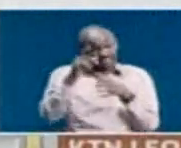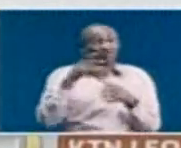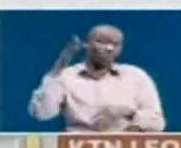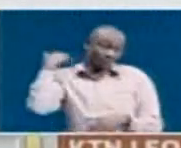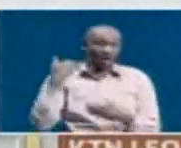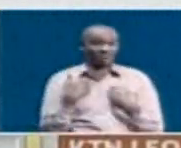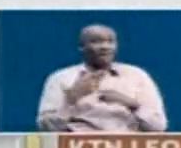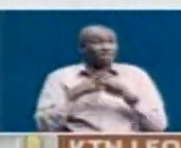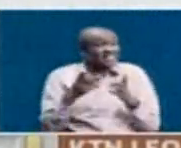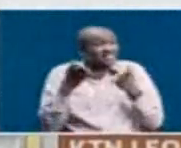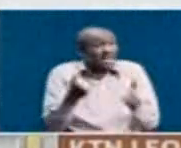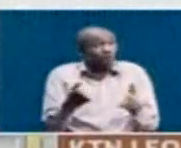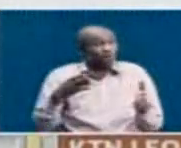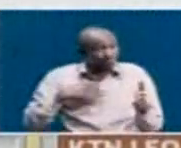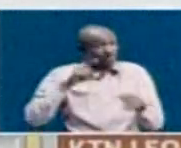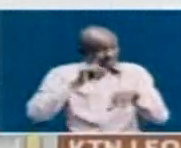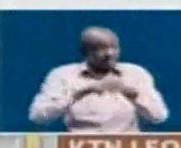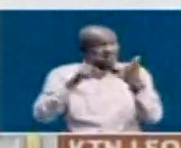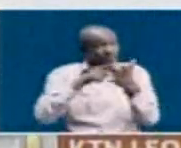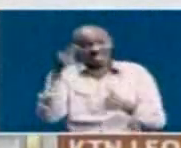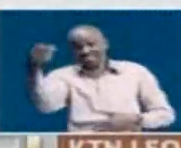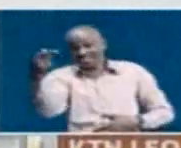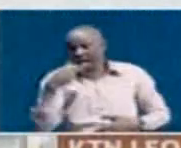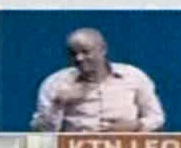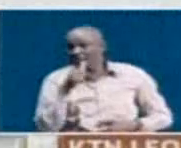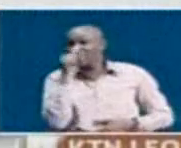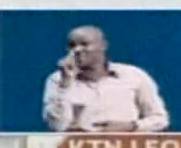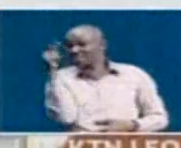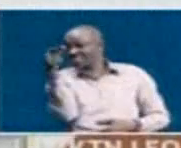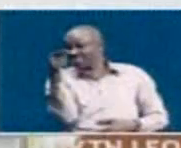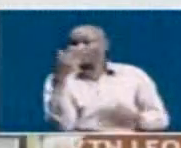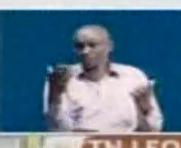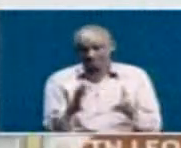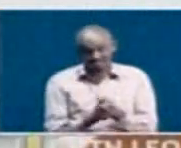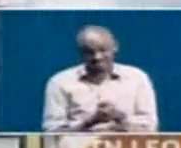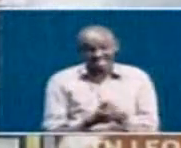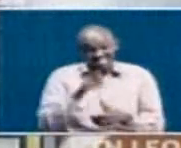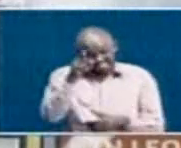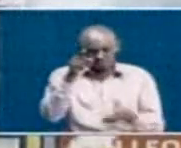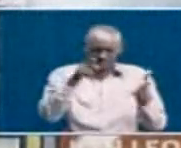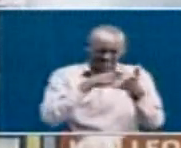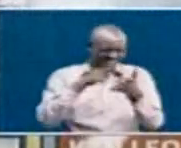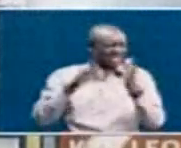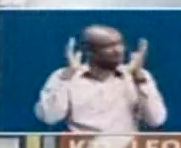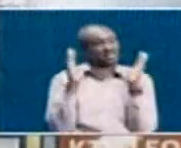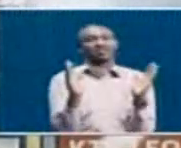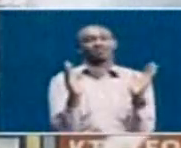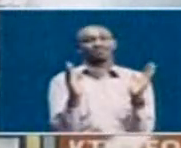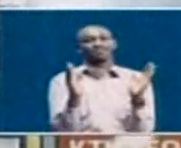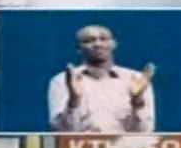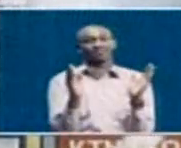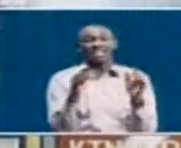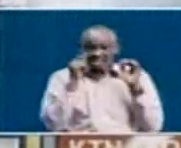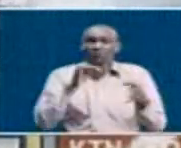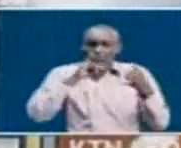nayo. Lakini watu wanapotenda makosa katika kuwa na siri za kuficha mali, hilo ni kosa la kuficha mkeo. Sababu kama ni mkeo